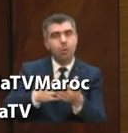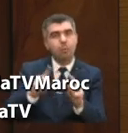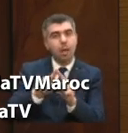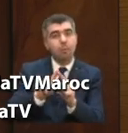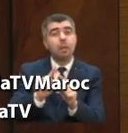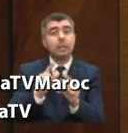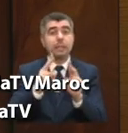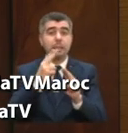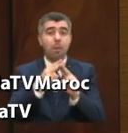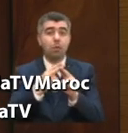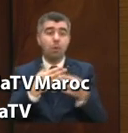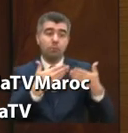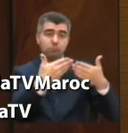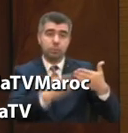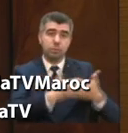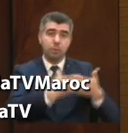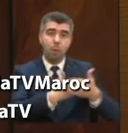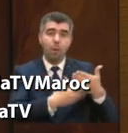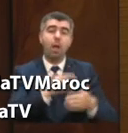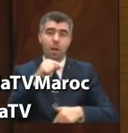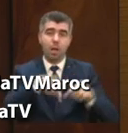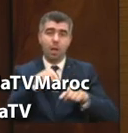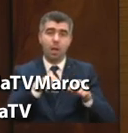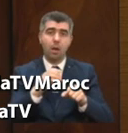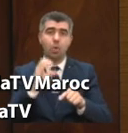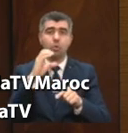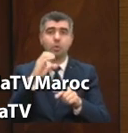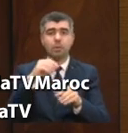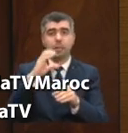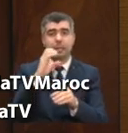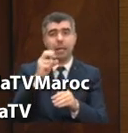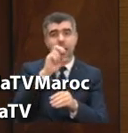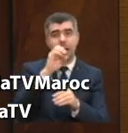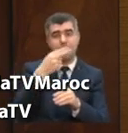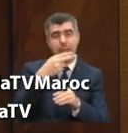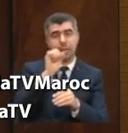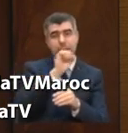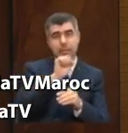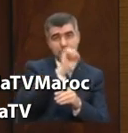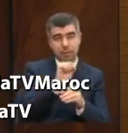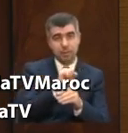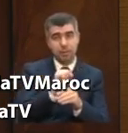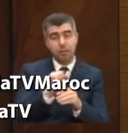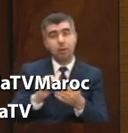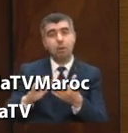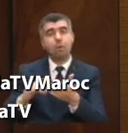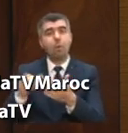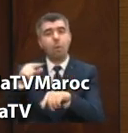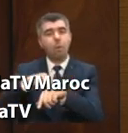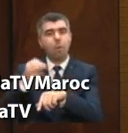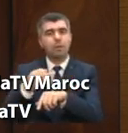لدى الصندوق المذكور برسم شهر فبراير 2020، ويهم هذا التعويض الفترة الممتدة من 15 مارس إلى